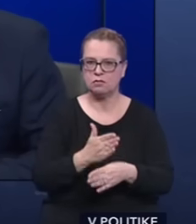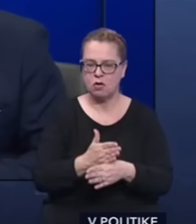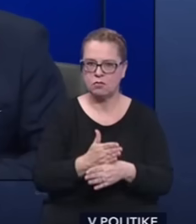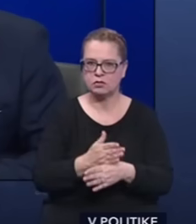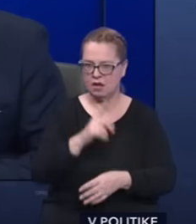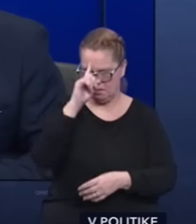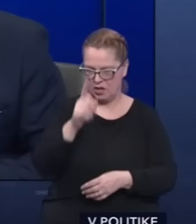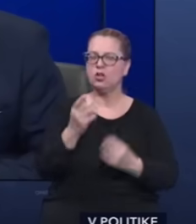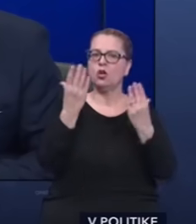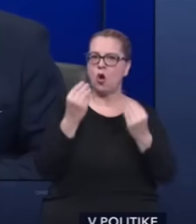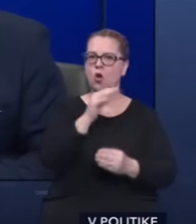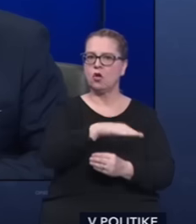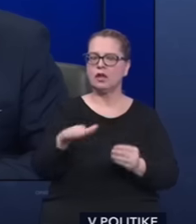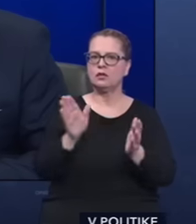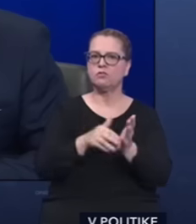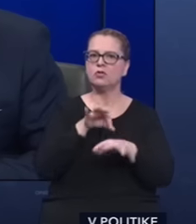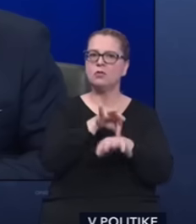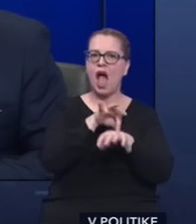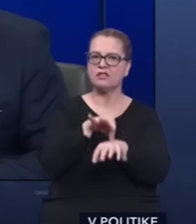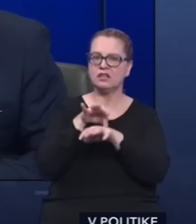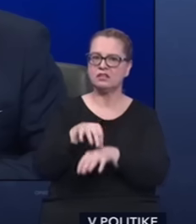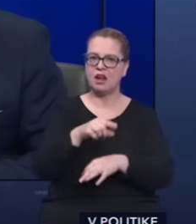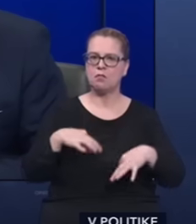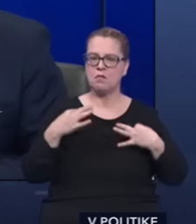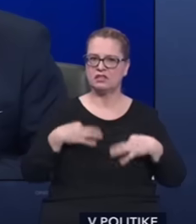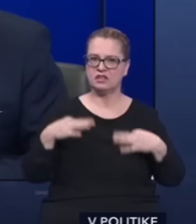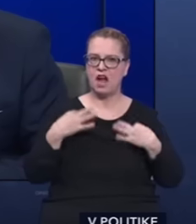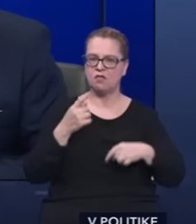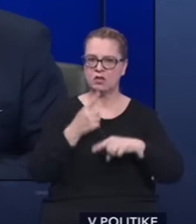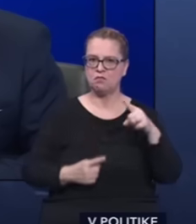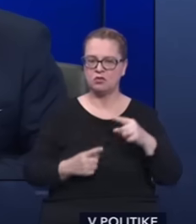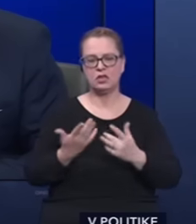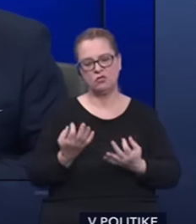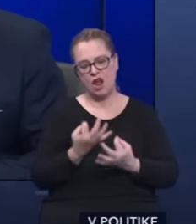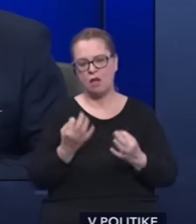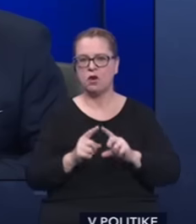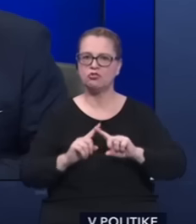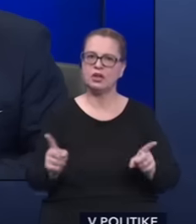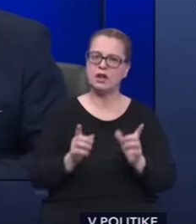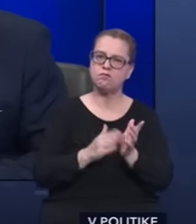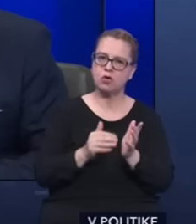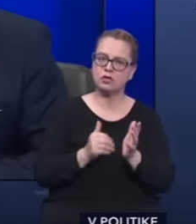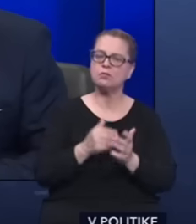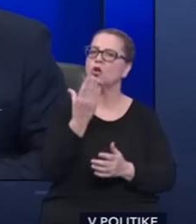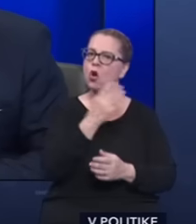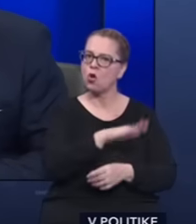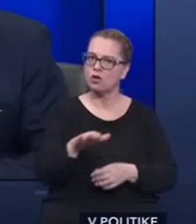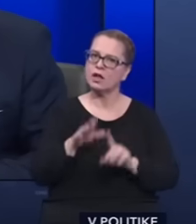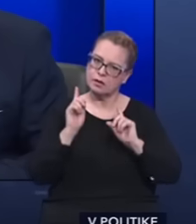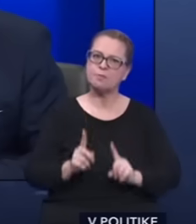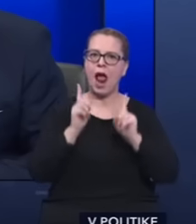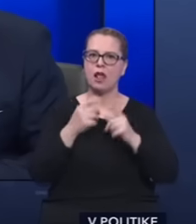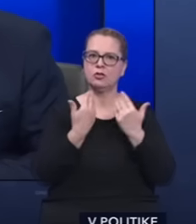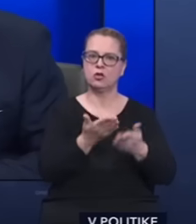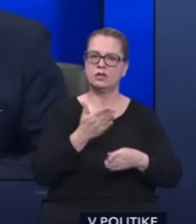detí, ktoré potrebujú nejakého asistenta kvôli tomu, že majú zdravotné znevýhodnenie alebo iné potreby, tak koľko detí mohlo dostať túto